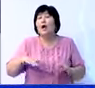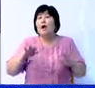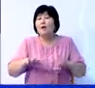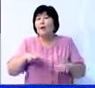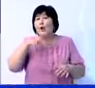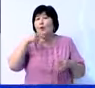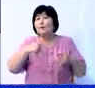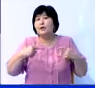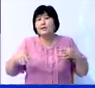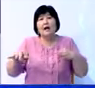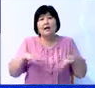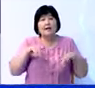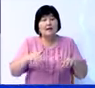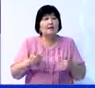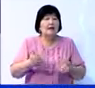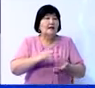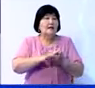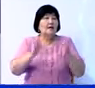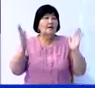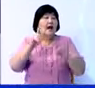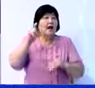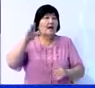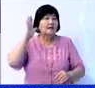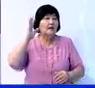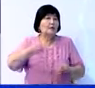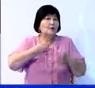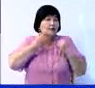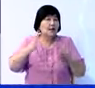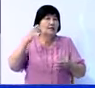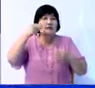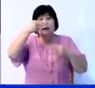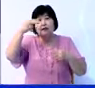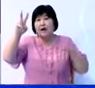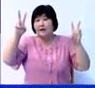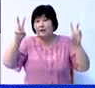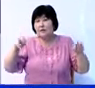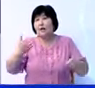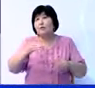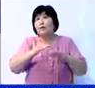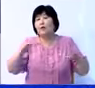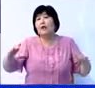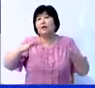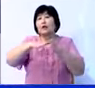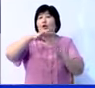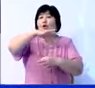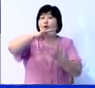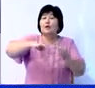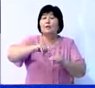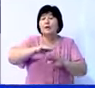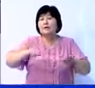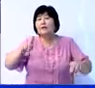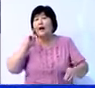көптеген шаралар атқарылуда. Таза болса табиғат, адам болар адамзат деген тақырыпта балалар үйлеріне тәрбиеленіп жатқан